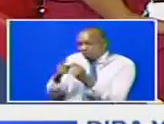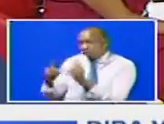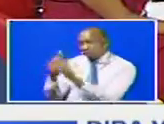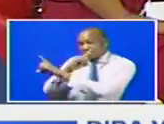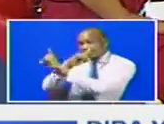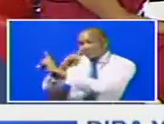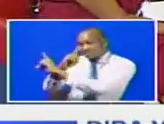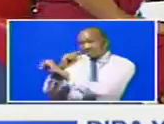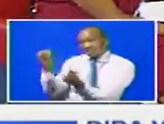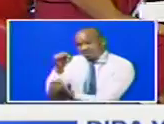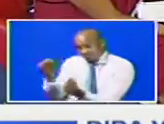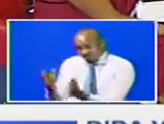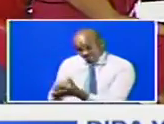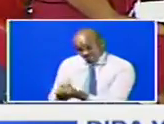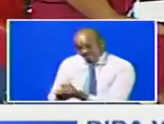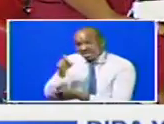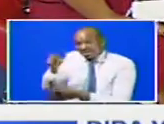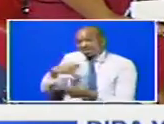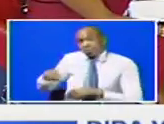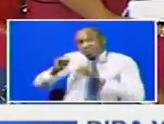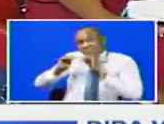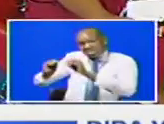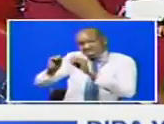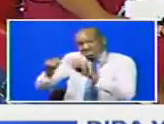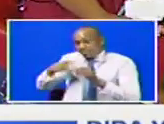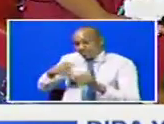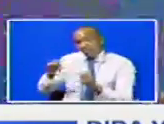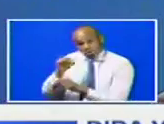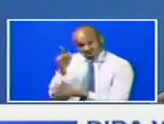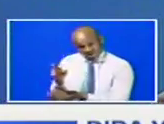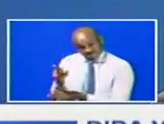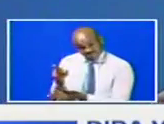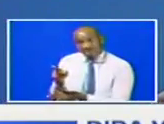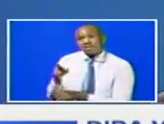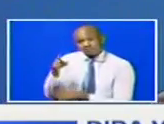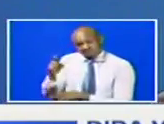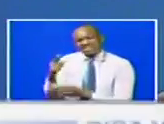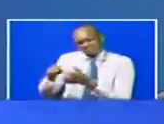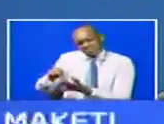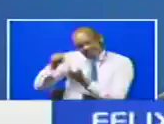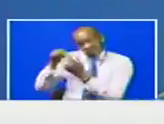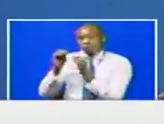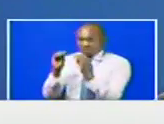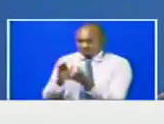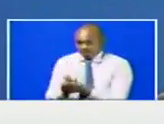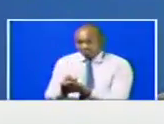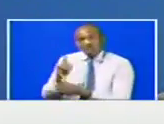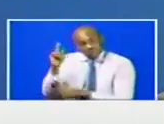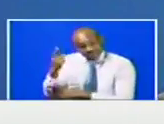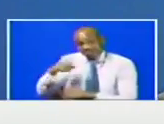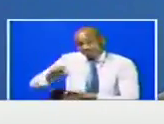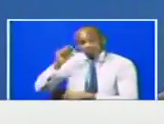driving, huu ni mafunzo ambayo tunatoa kwa waendeshaji wa magari, mafunzo ambayo ni ya kipekee, ya kwanza dereva kuweza